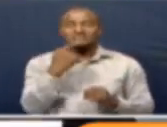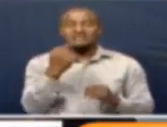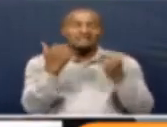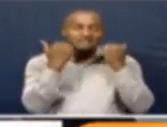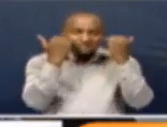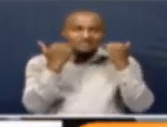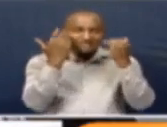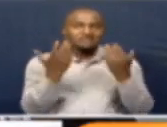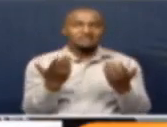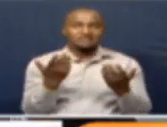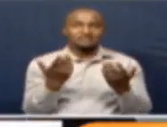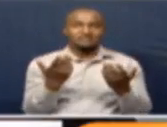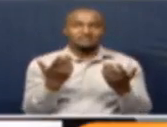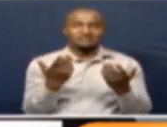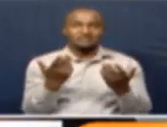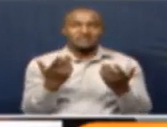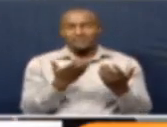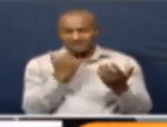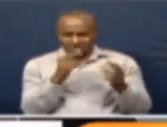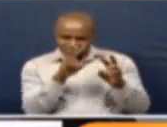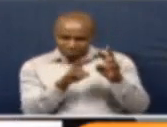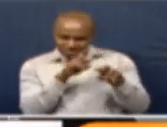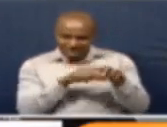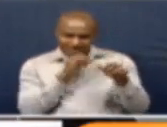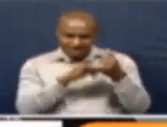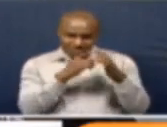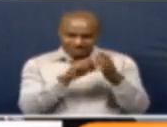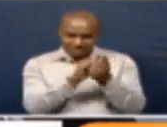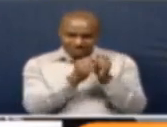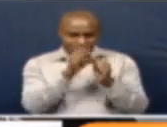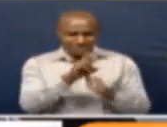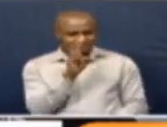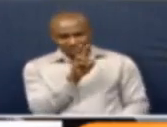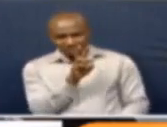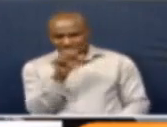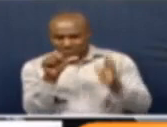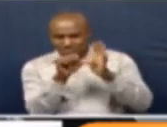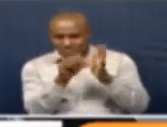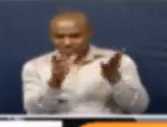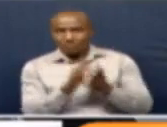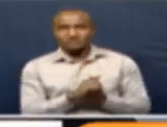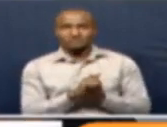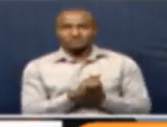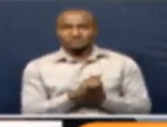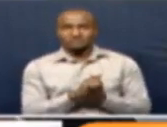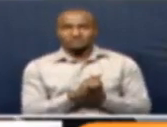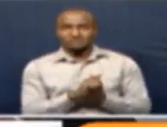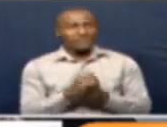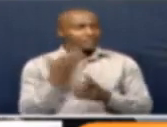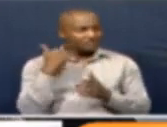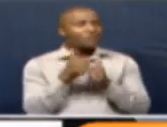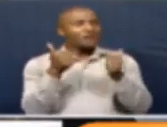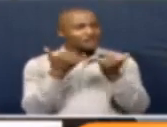Nyumba haitaki. Wakati mwingine chunguza bwana akianza kubadilika tu. Unamkuta kama anakunwa, hataki kukaa nyumbani. Mbona zamani hakuwa